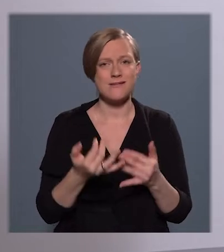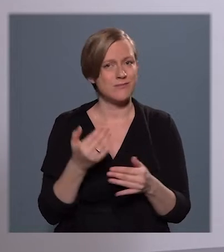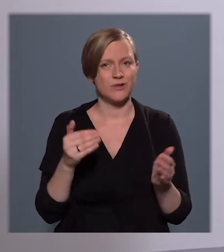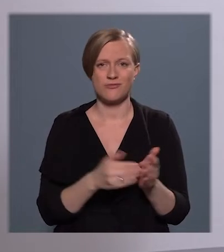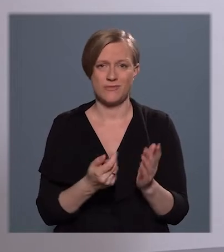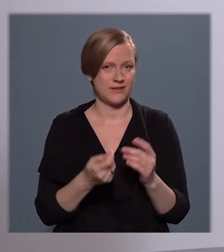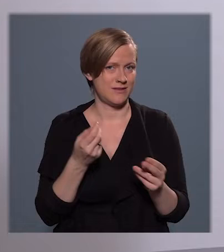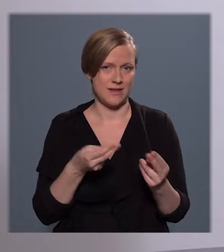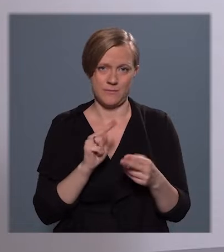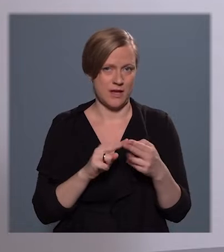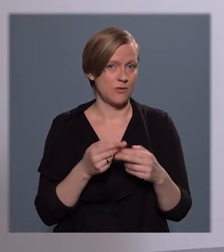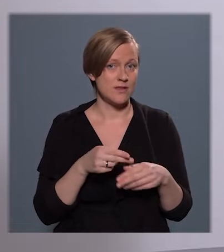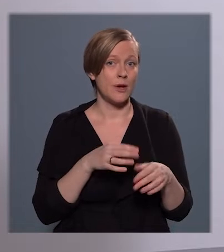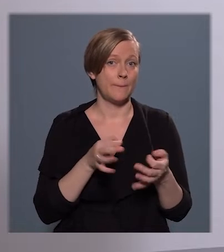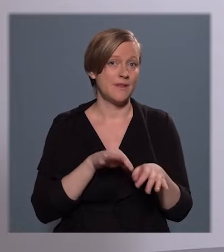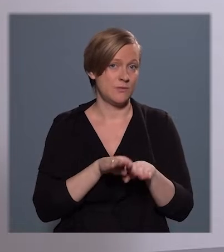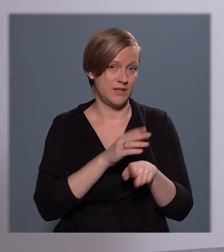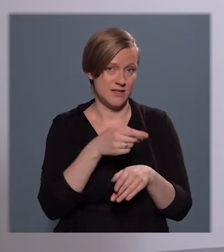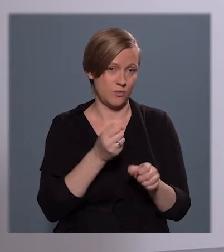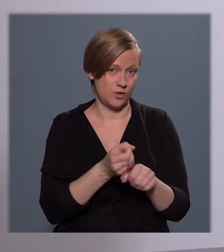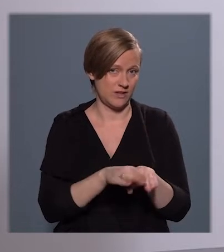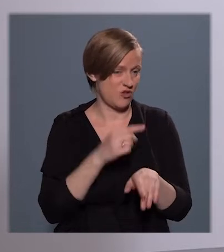nem találkoztak, a pénzügyminisztérium munkatársai.